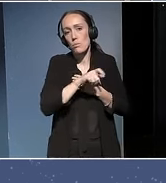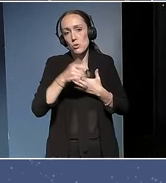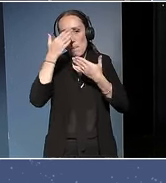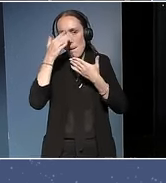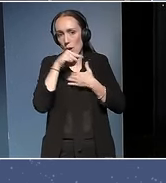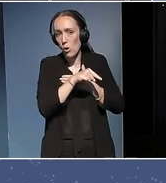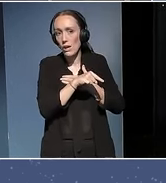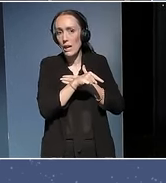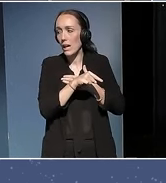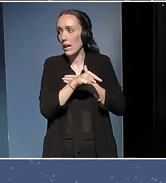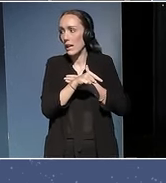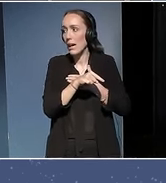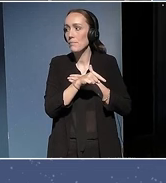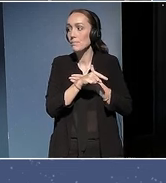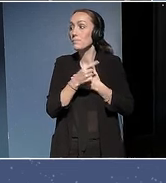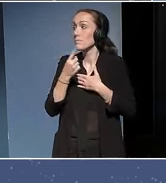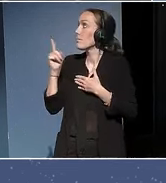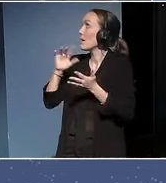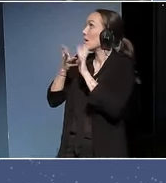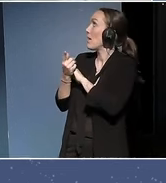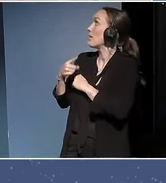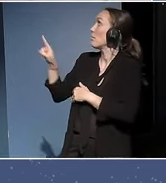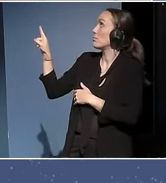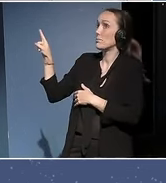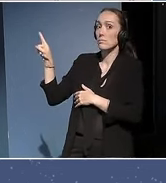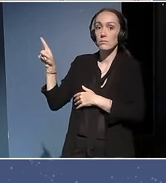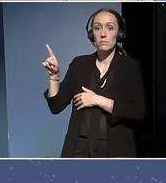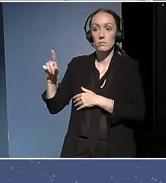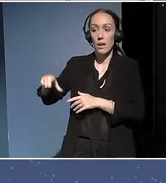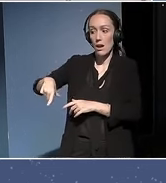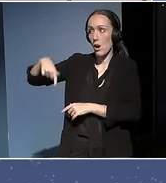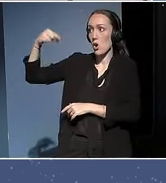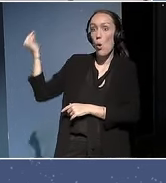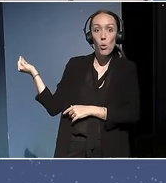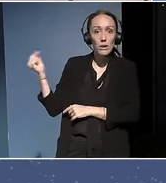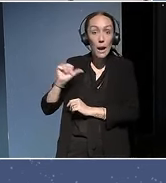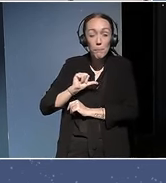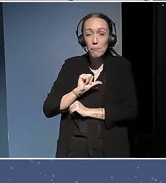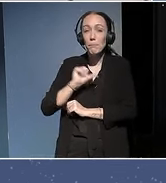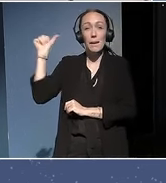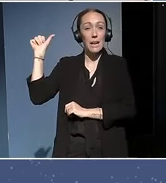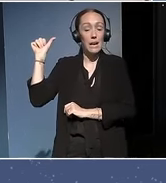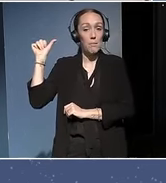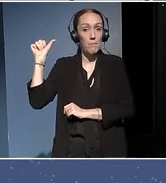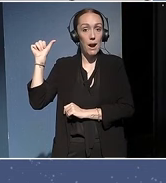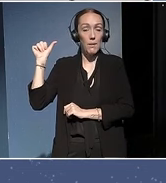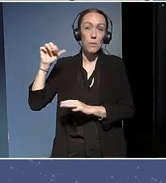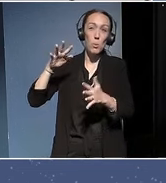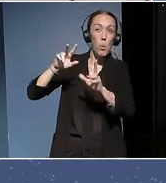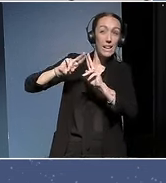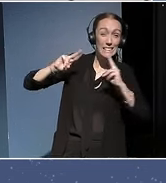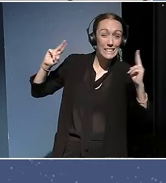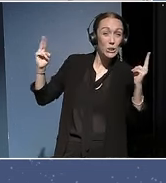vedete su questo tavolo all'Università di Casablanca la coda la prima coda quasi